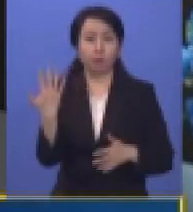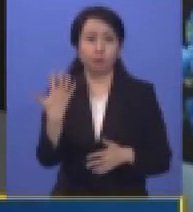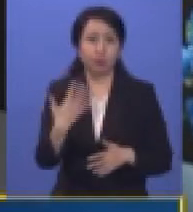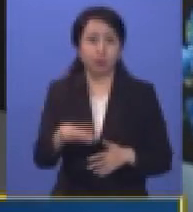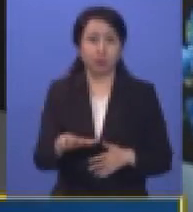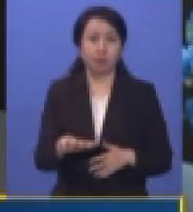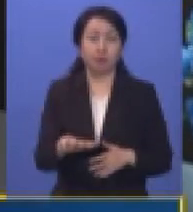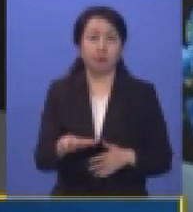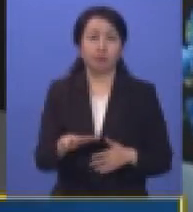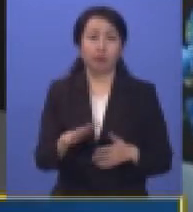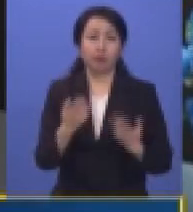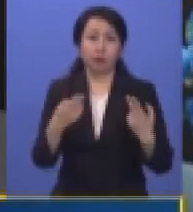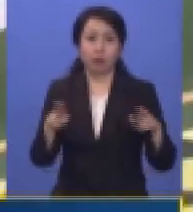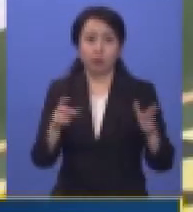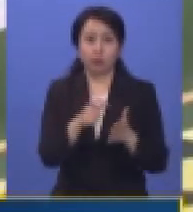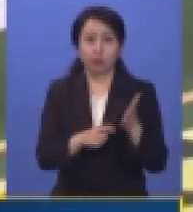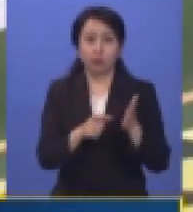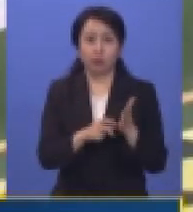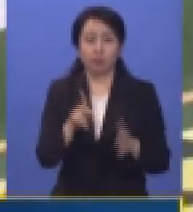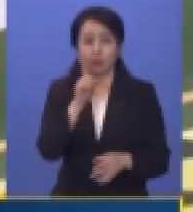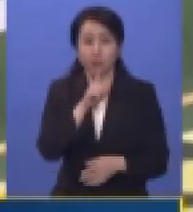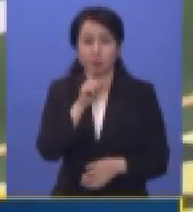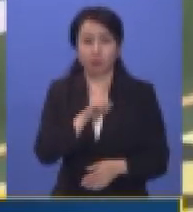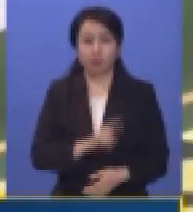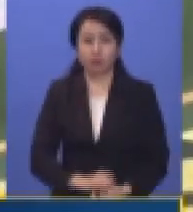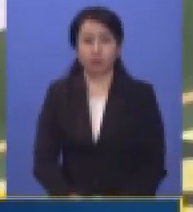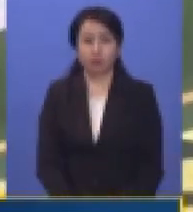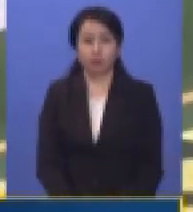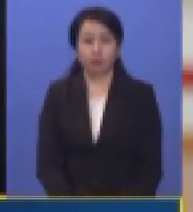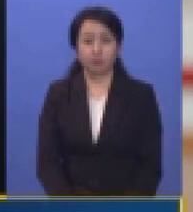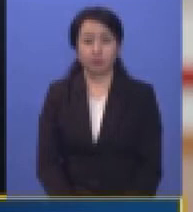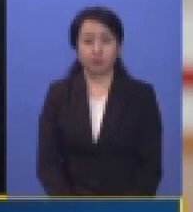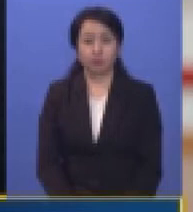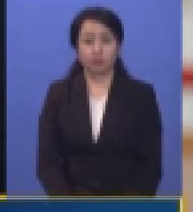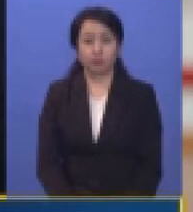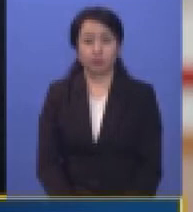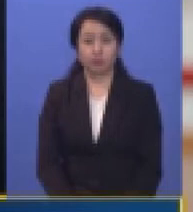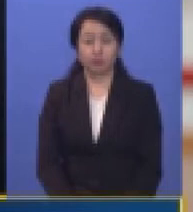50 лирических, философских стихотворений, поэм и сказок.